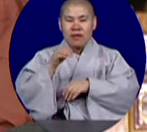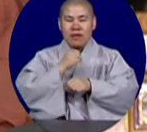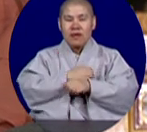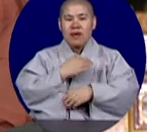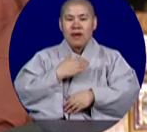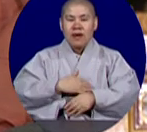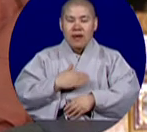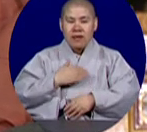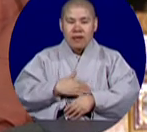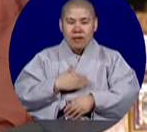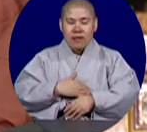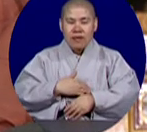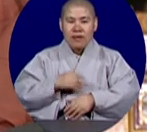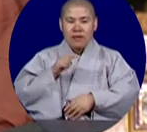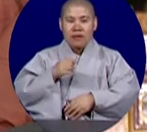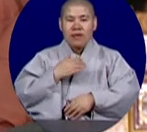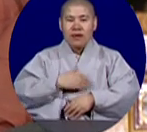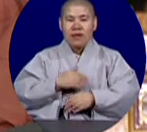아는 것은 안다고 하고